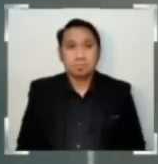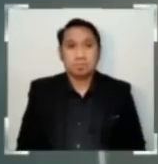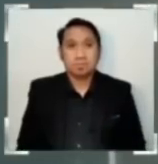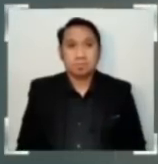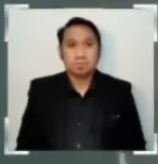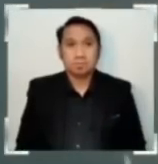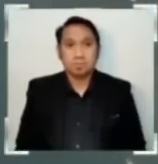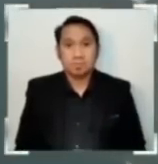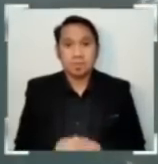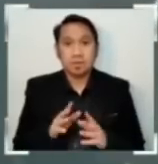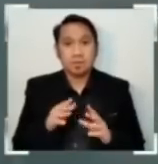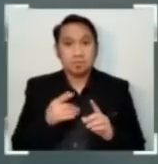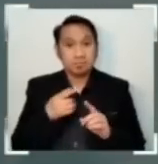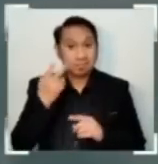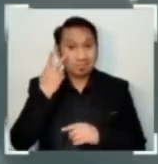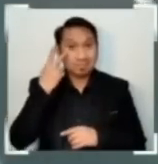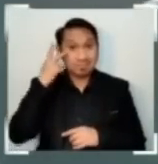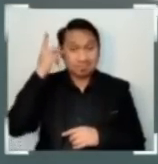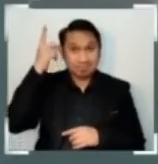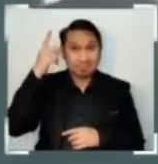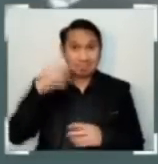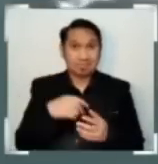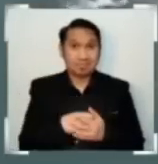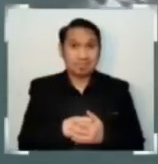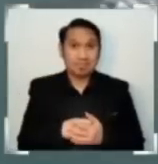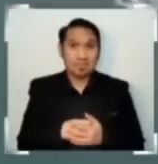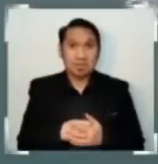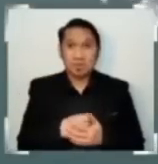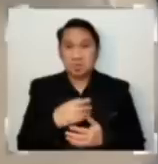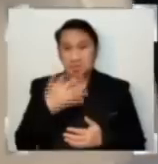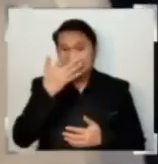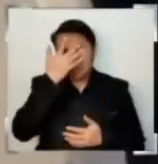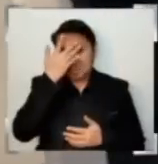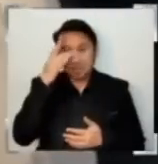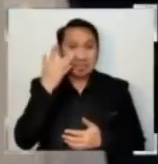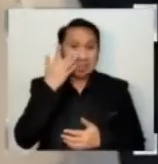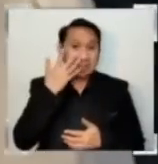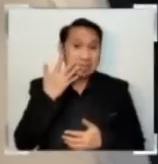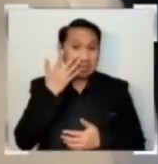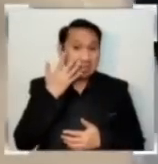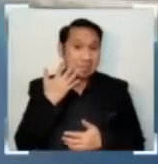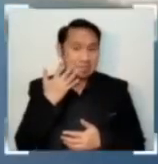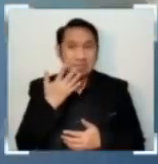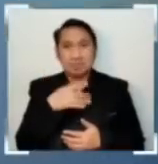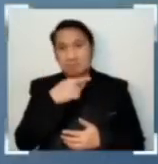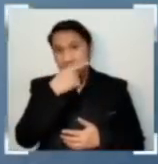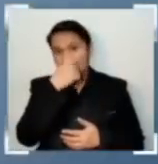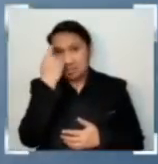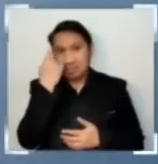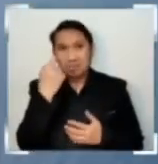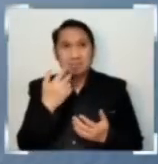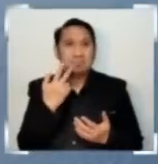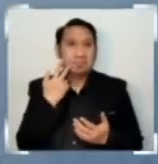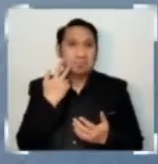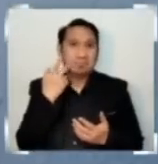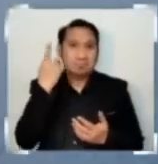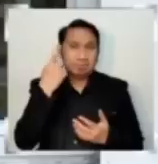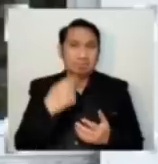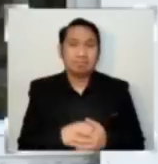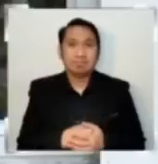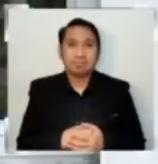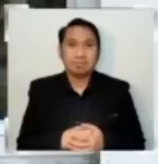Mula sa ere, kita na ang pangingitim ng pampang ng Pola Oriental Mindoro at ang langis na papalapit sa Verde Island sa